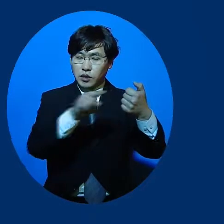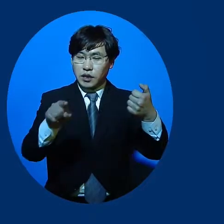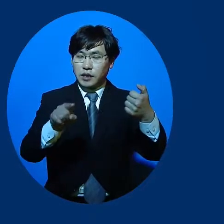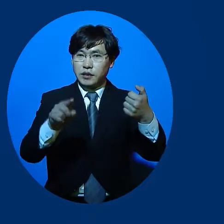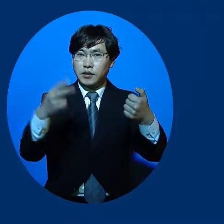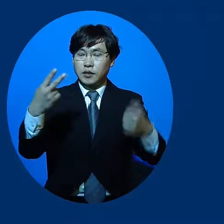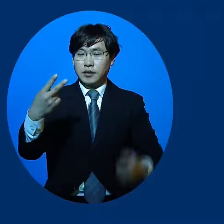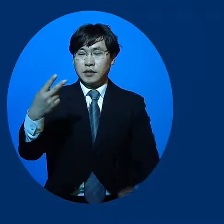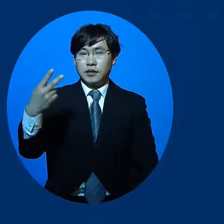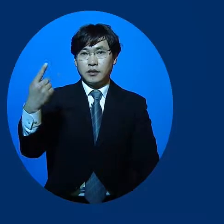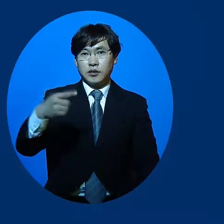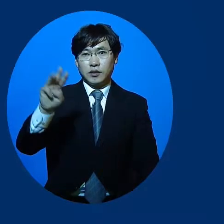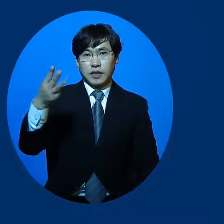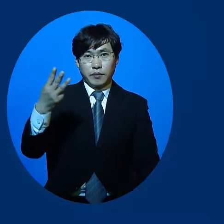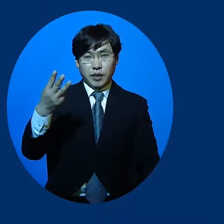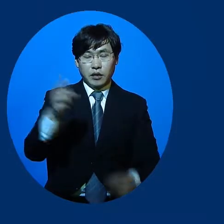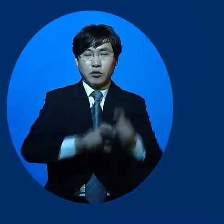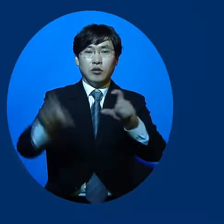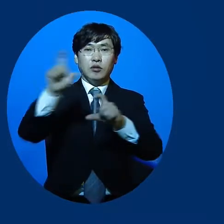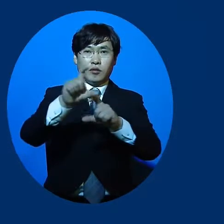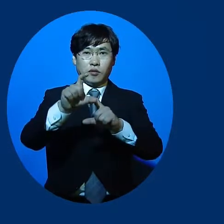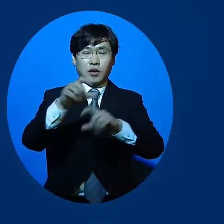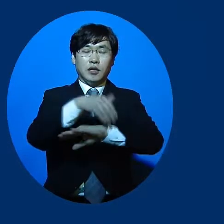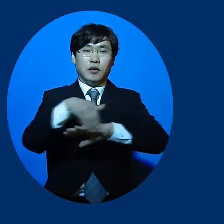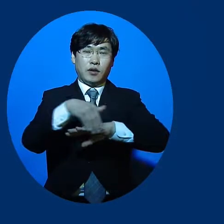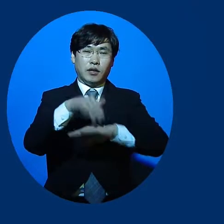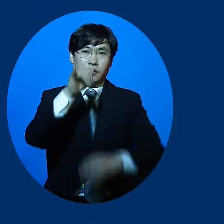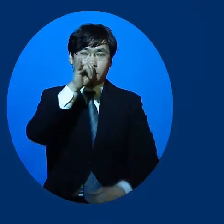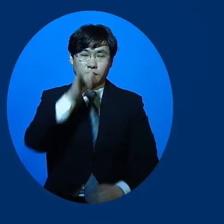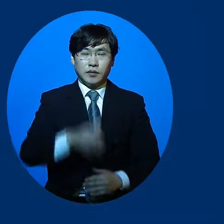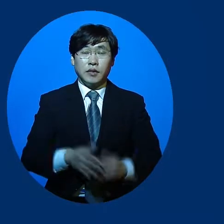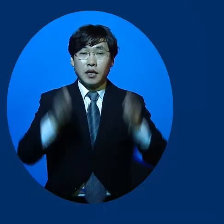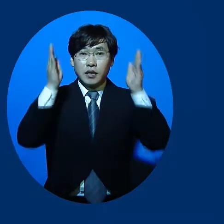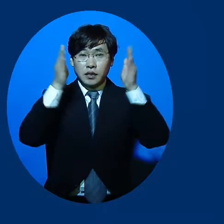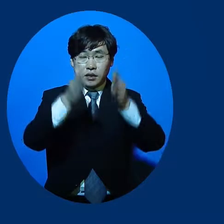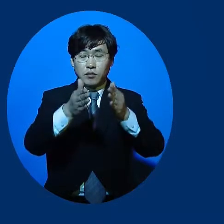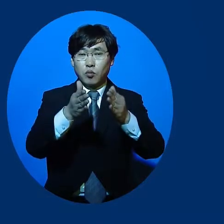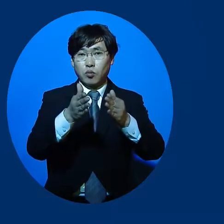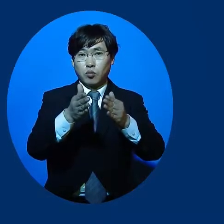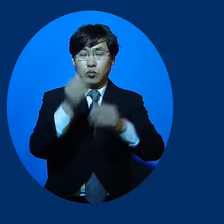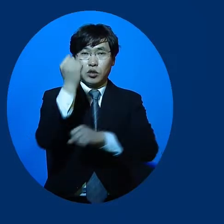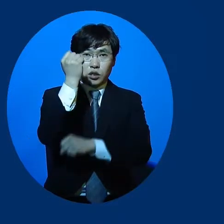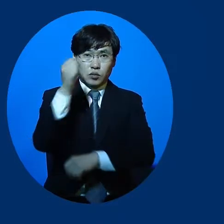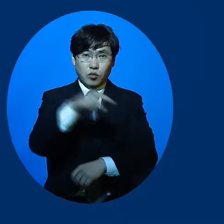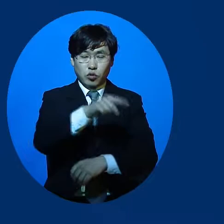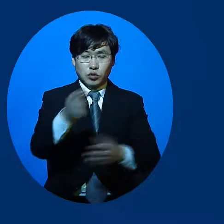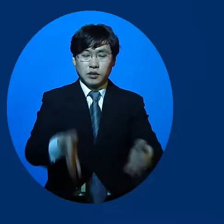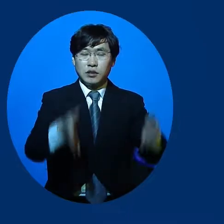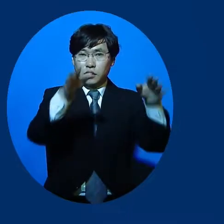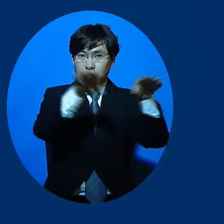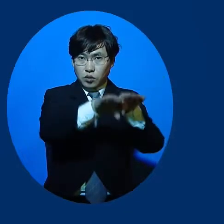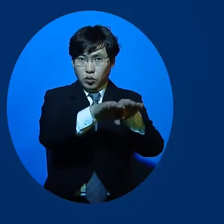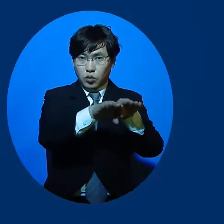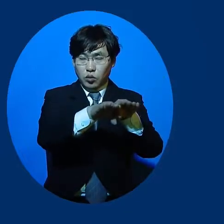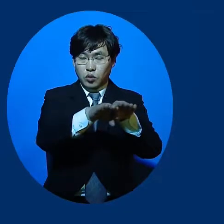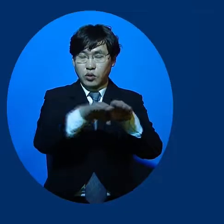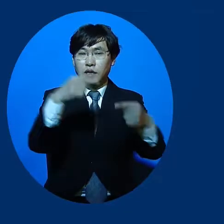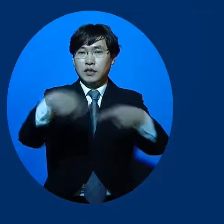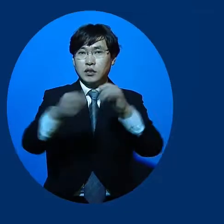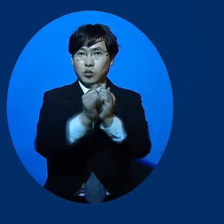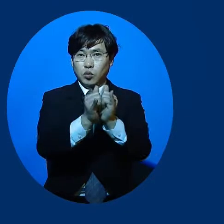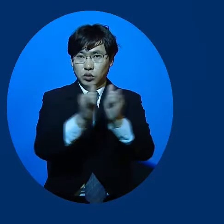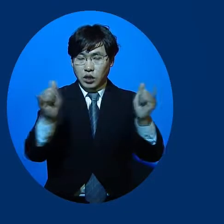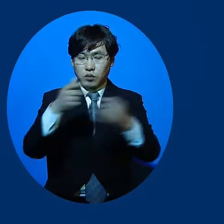2022년까지 1,300개로 구성할 계획을 갖고 있습니다. 기본 방향은 장애인 체육의 시설, 그리고 지도자,